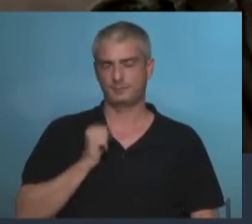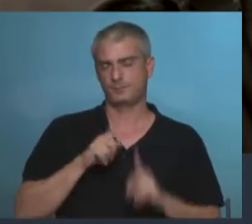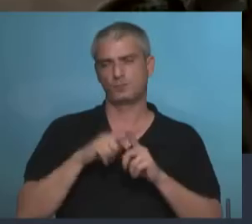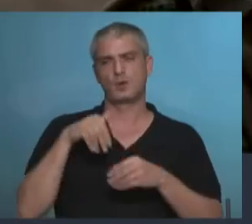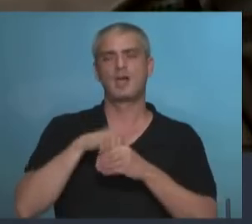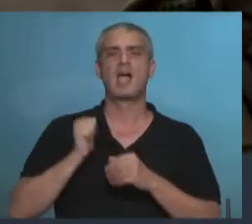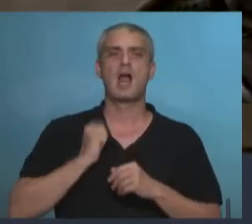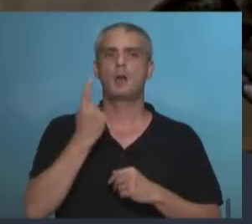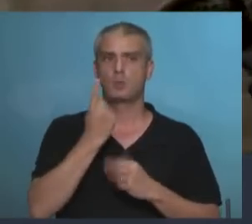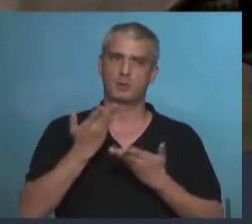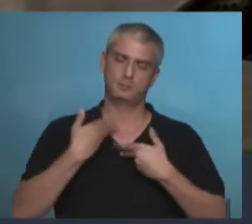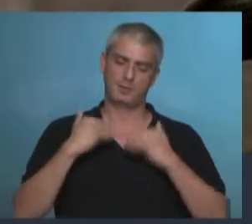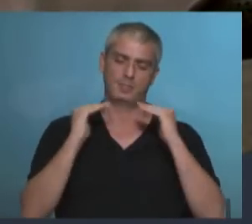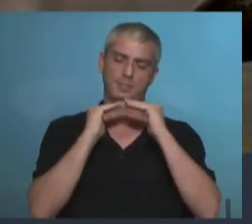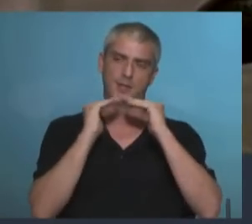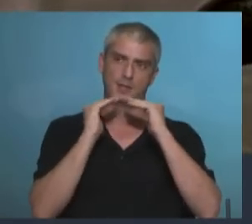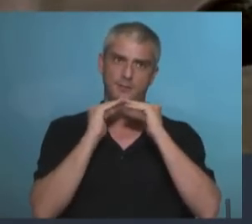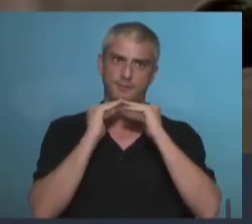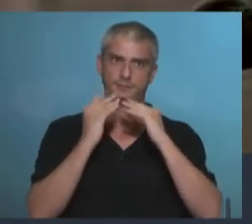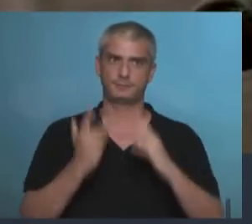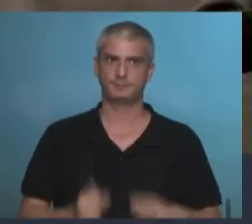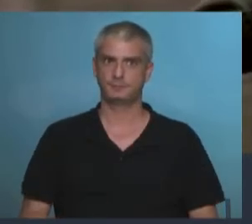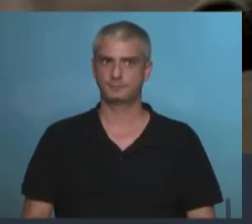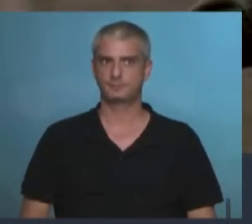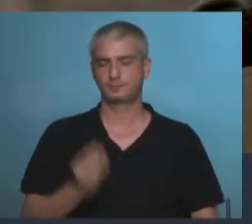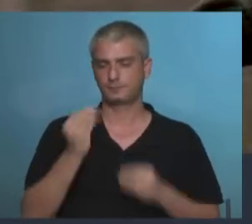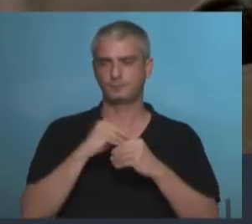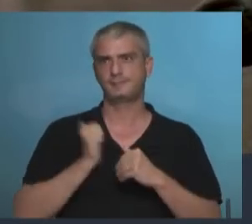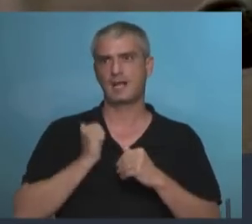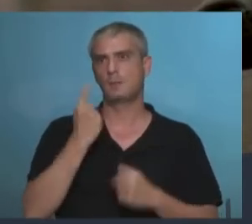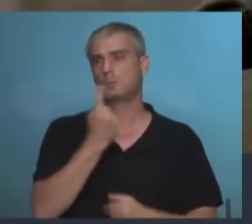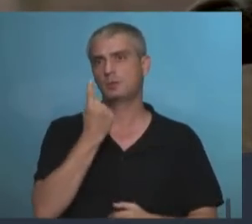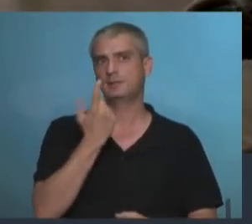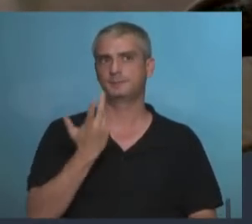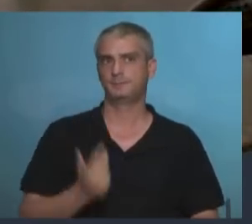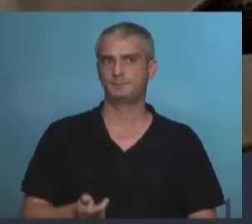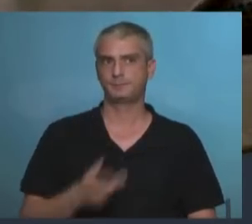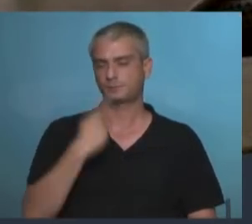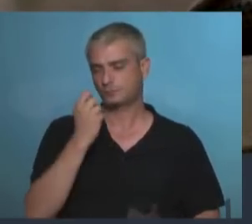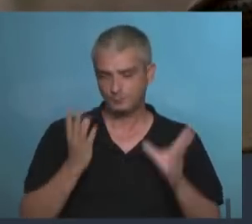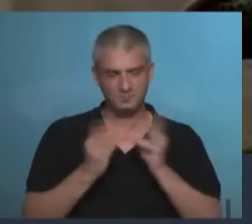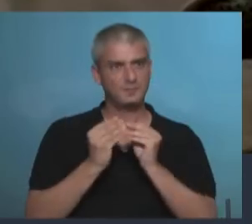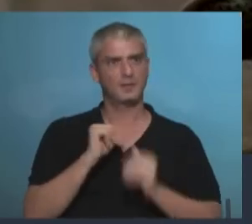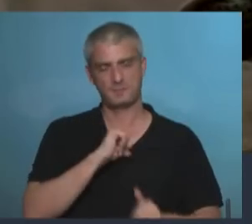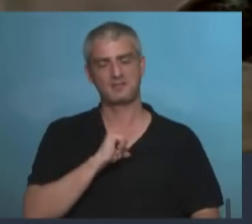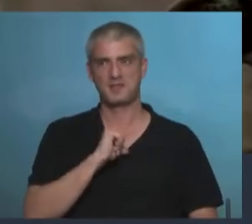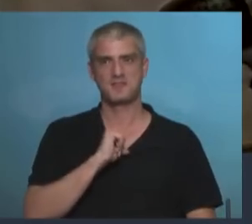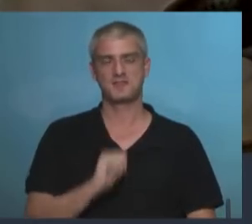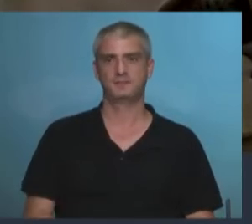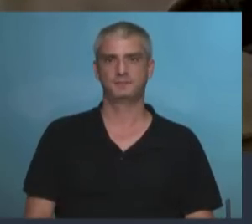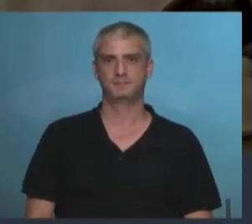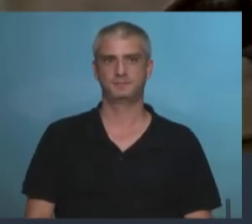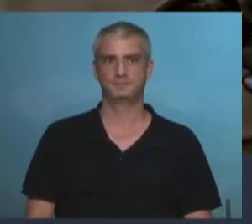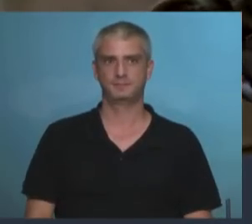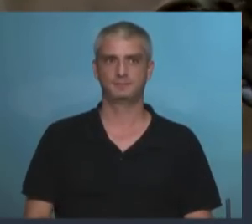סידרה לי דירה עם עוד חיילים בודדים. שבתות ביחד, מעניין. ככה